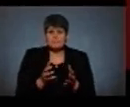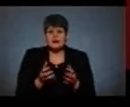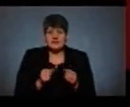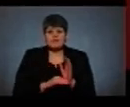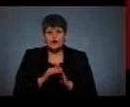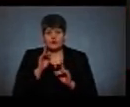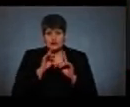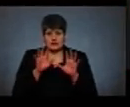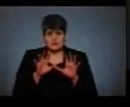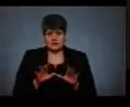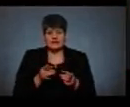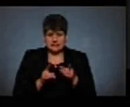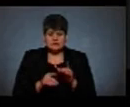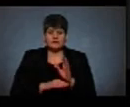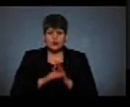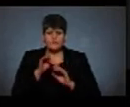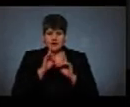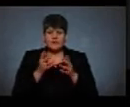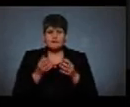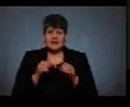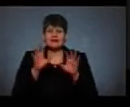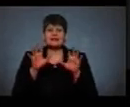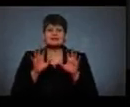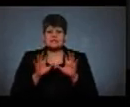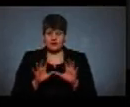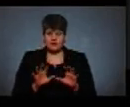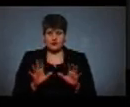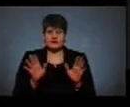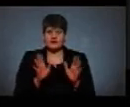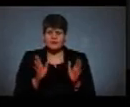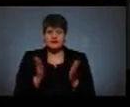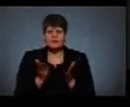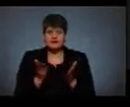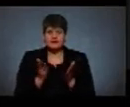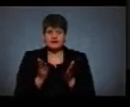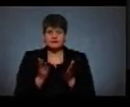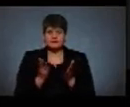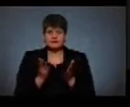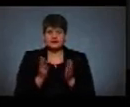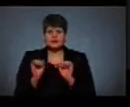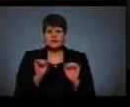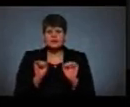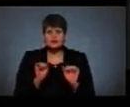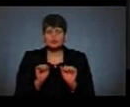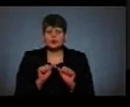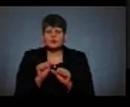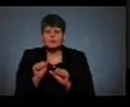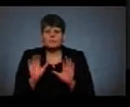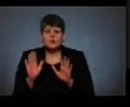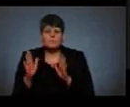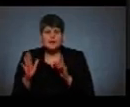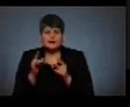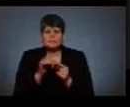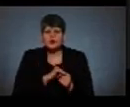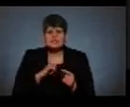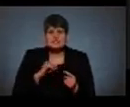закон. Дійсно, Верховна Рада прийняла закон, який регламентує певні моменти по